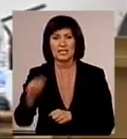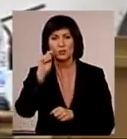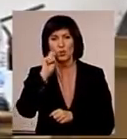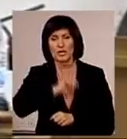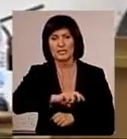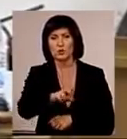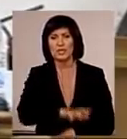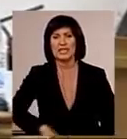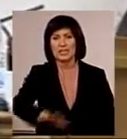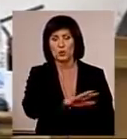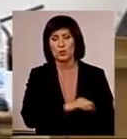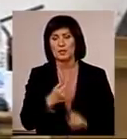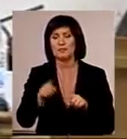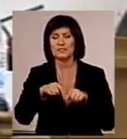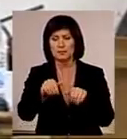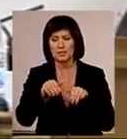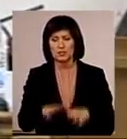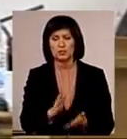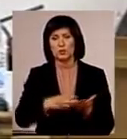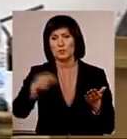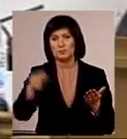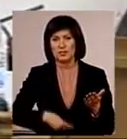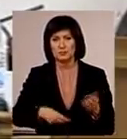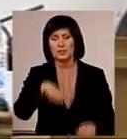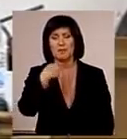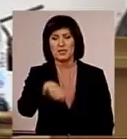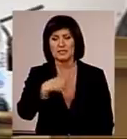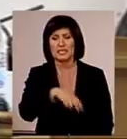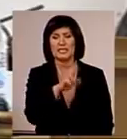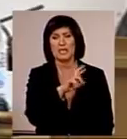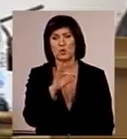української території. І під цим рішенням стоїть підпис президента Віктора Януковича.